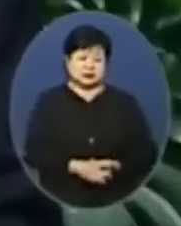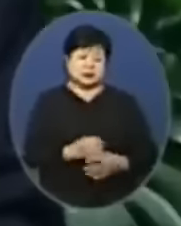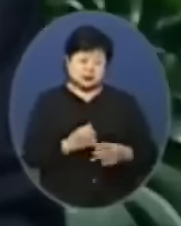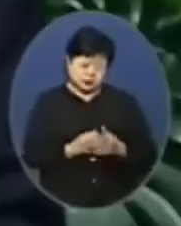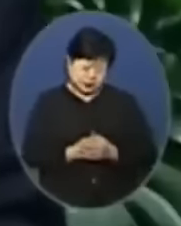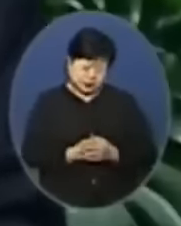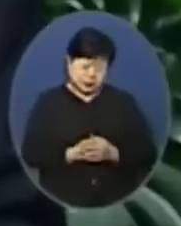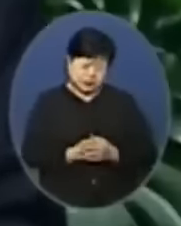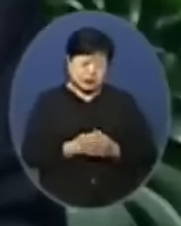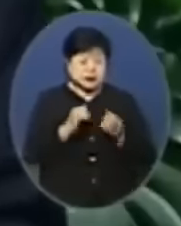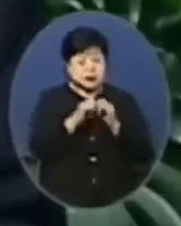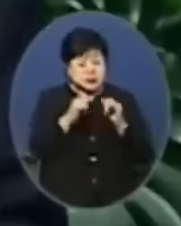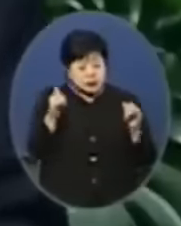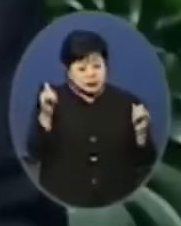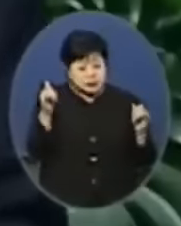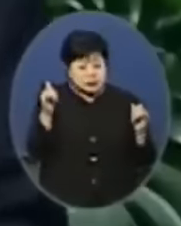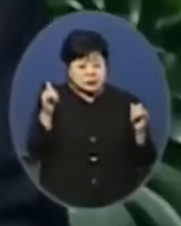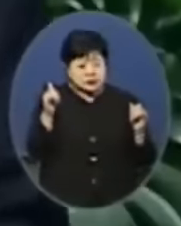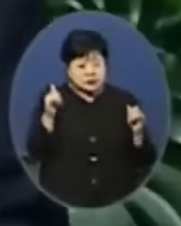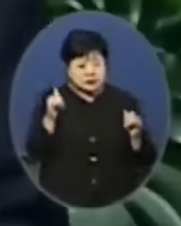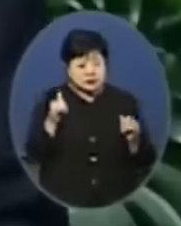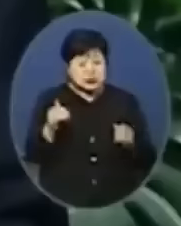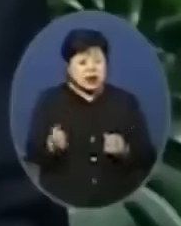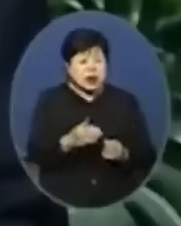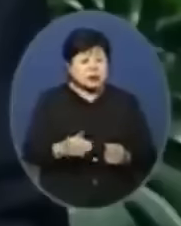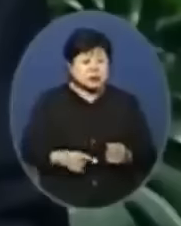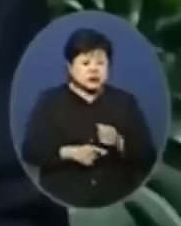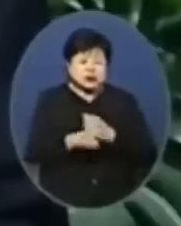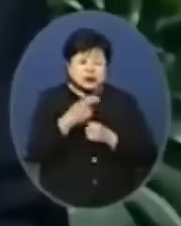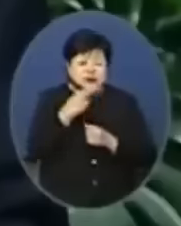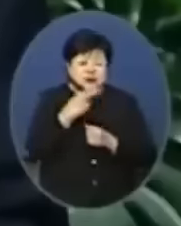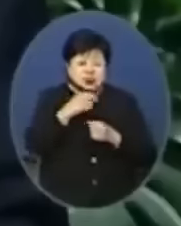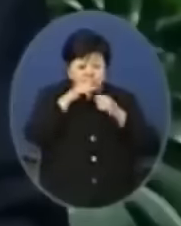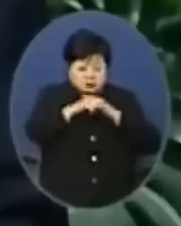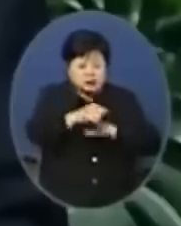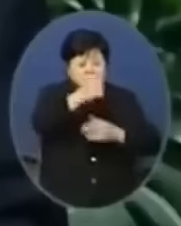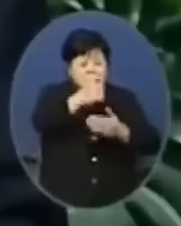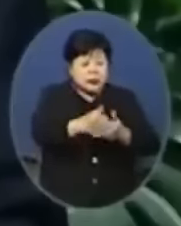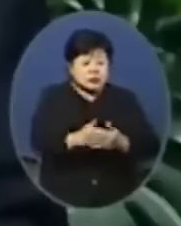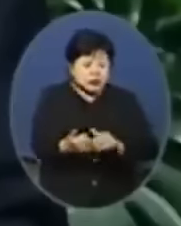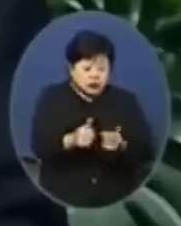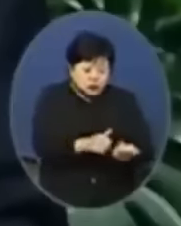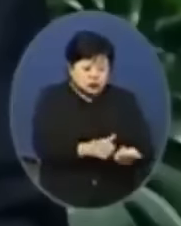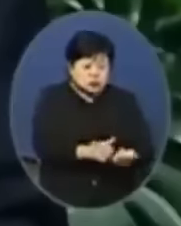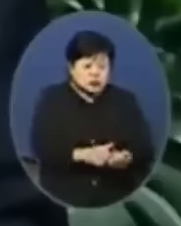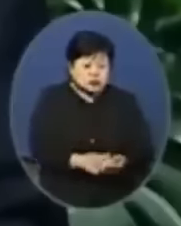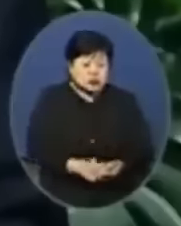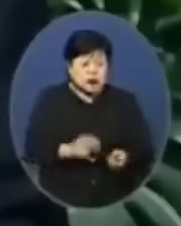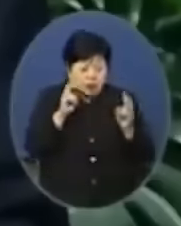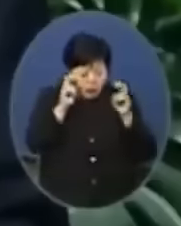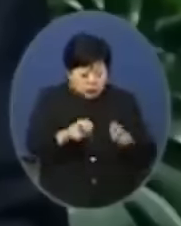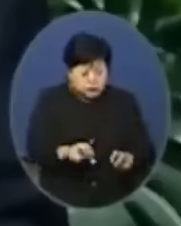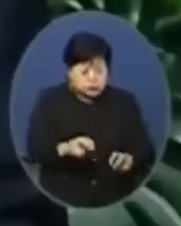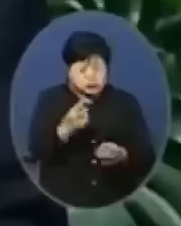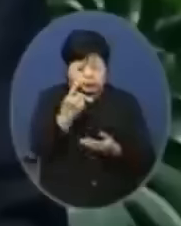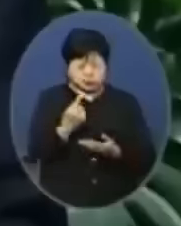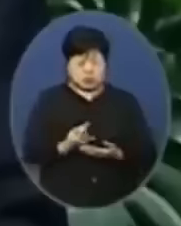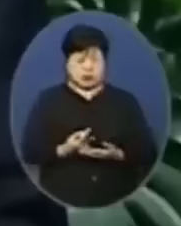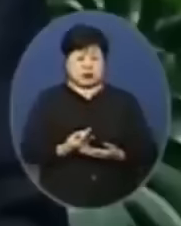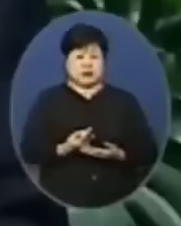그러니 인간은 허무와 무의미의 절망에 처했으며 죽음과 무의 절망도 또 당하는